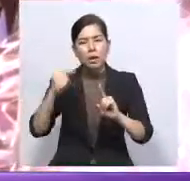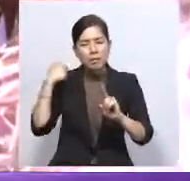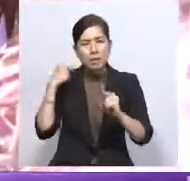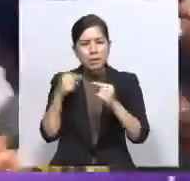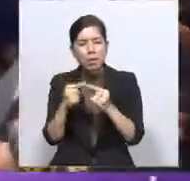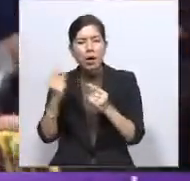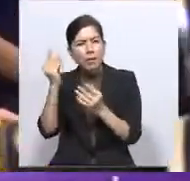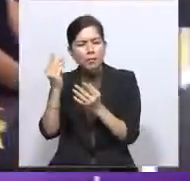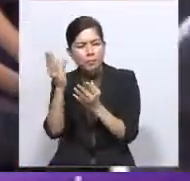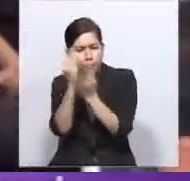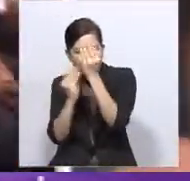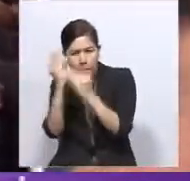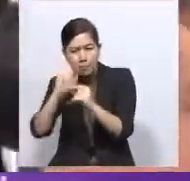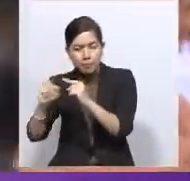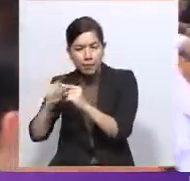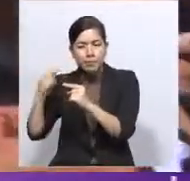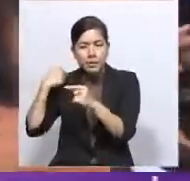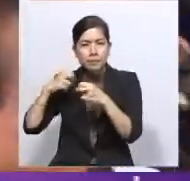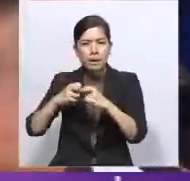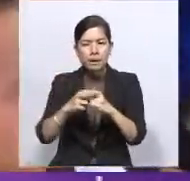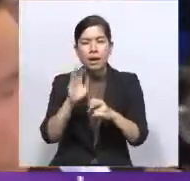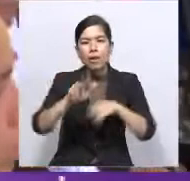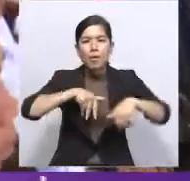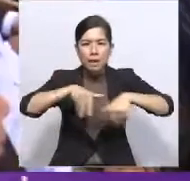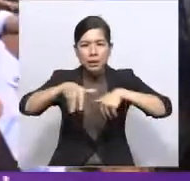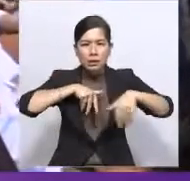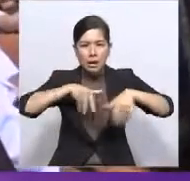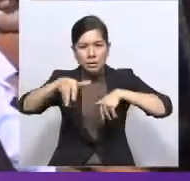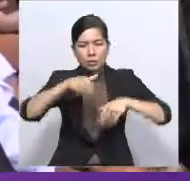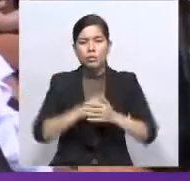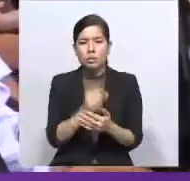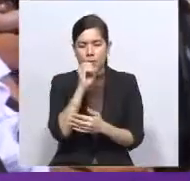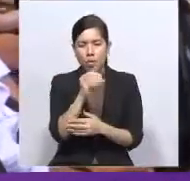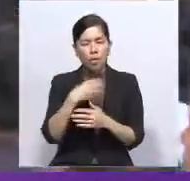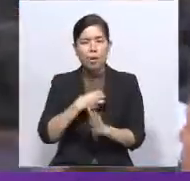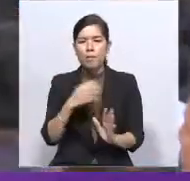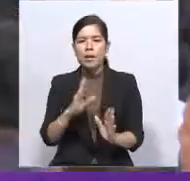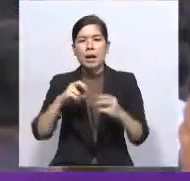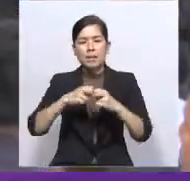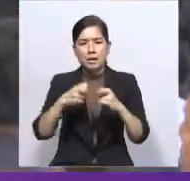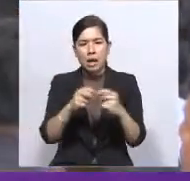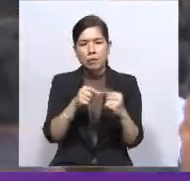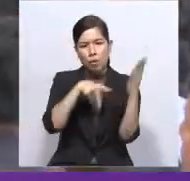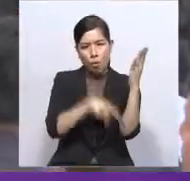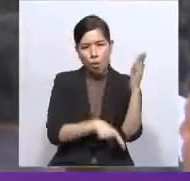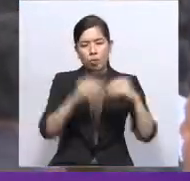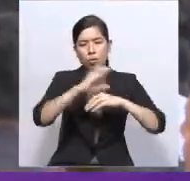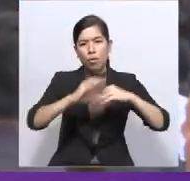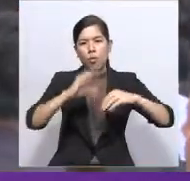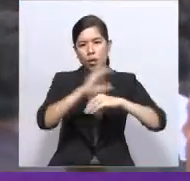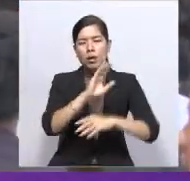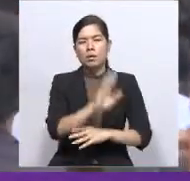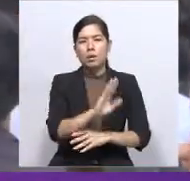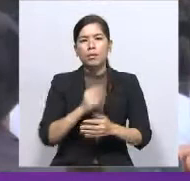รคและความต้องการของประชาชนในชุมชนอย่างแท้จริงยืนยันว่าจะไม่ยอมให้มีการทุจริตเกิดขึ้นในโครงการอย่างแน่นอน